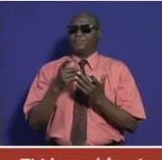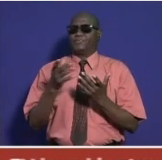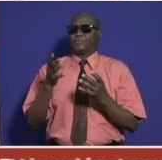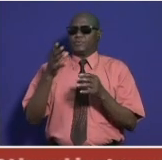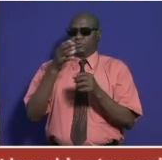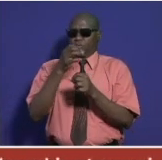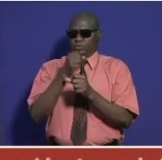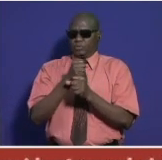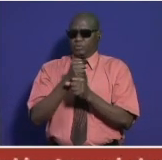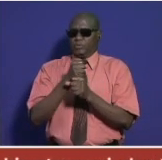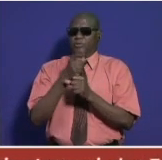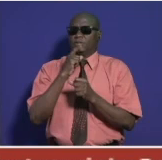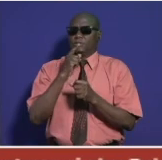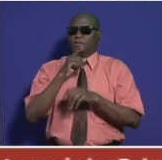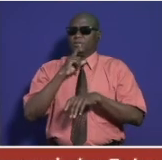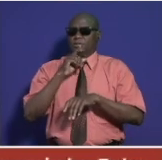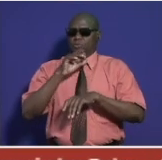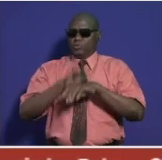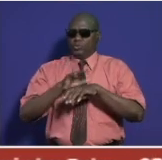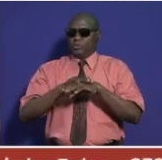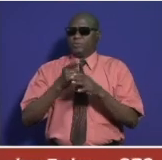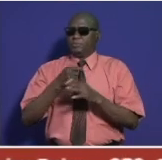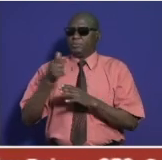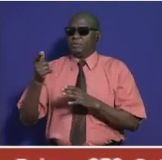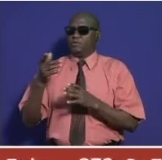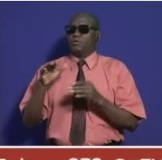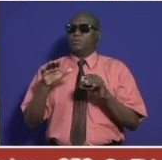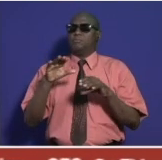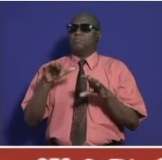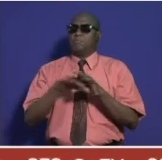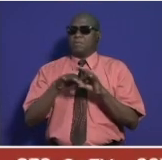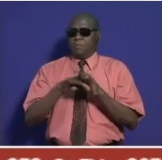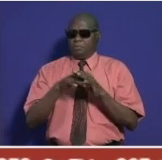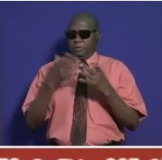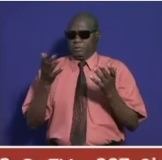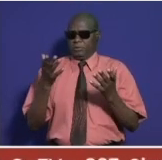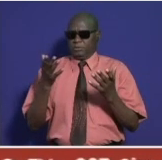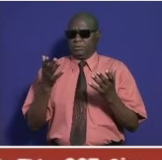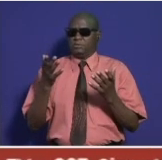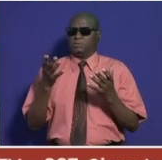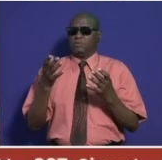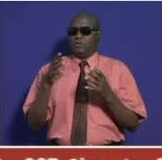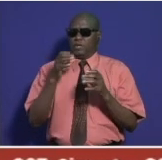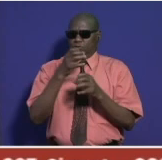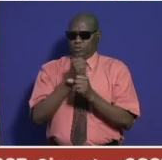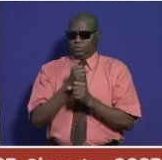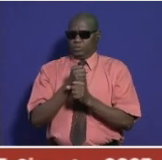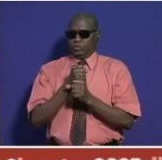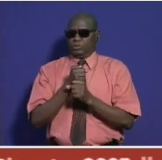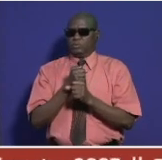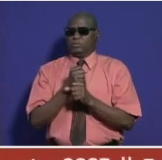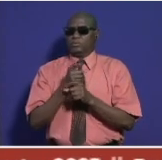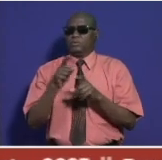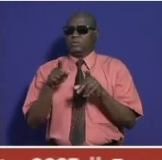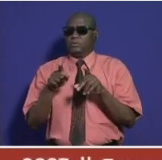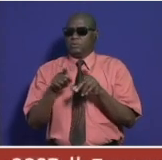vikishinikiza malipo bora kwa wanachama wake katika hafla ya kitaifa iliyofanyika eneo la Kabete, kaunti ya Kiambu, na kuongozwa naye mkurugenzi mkuu wa